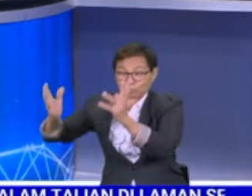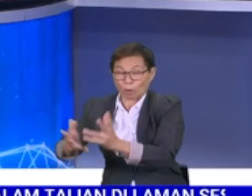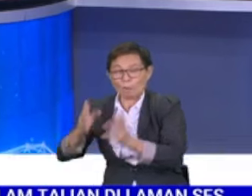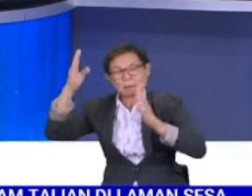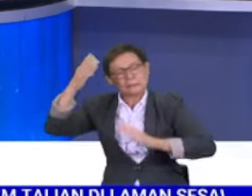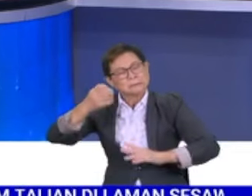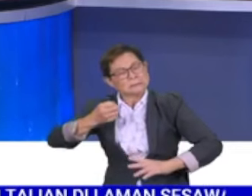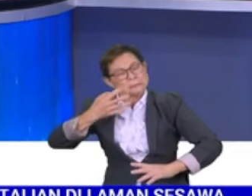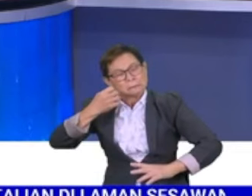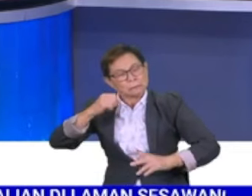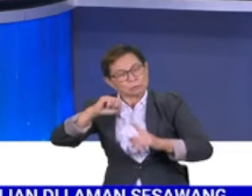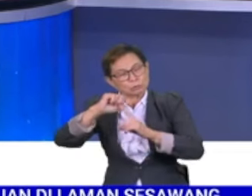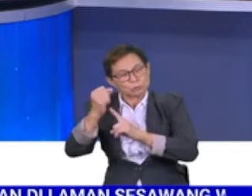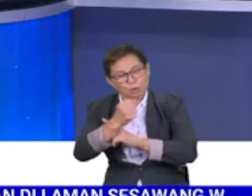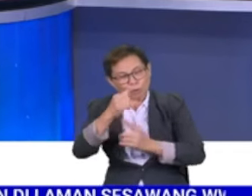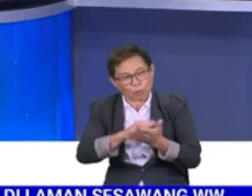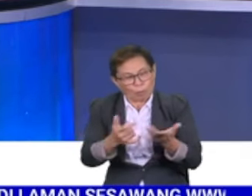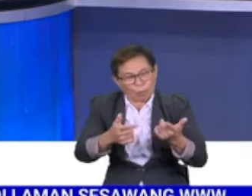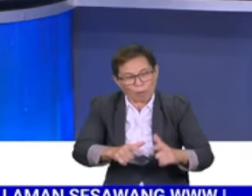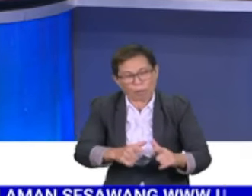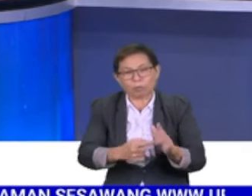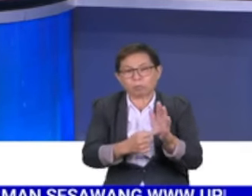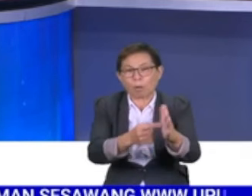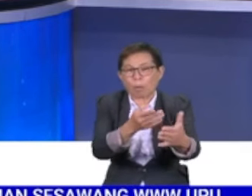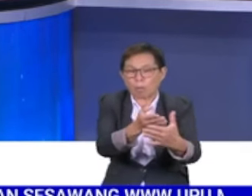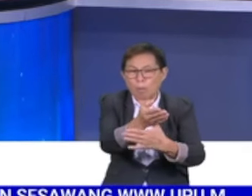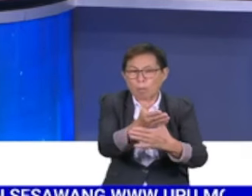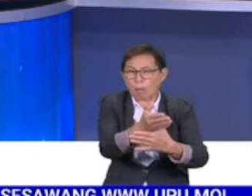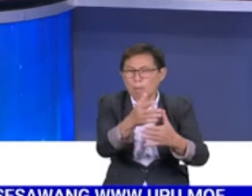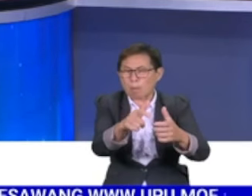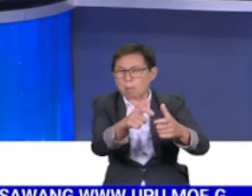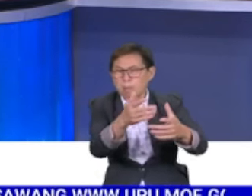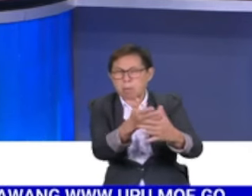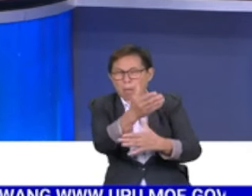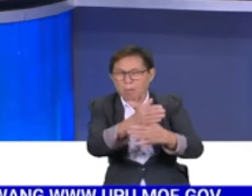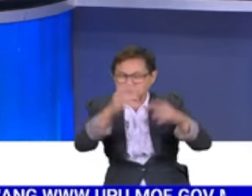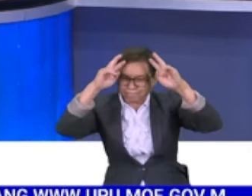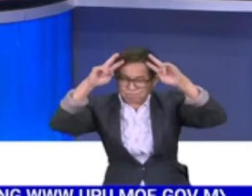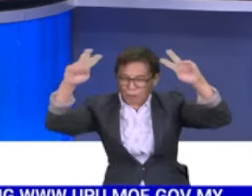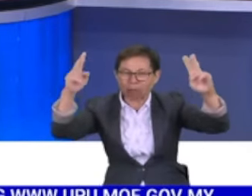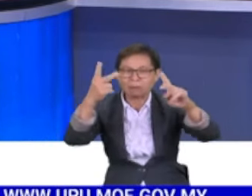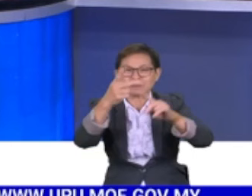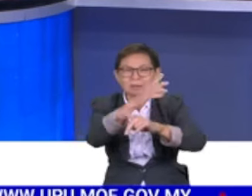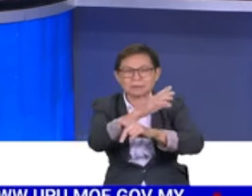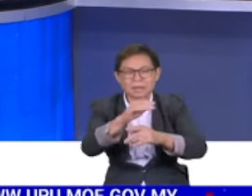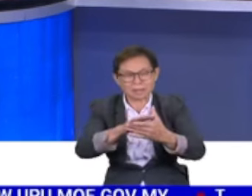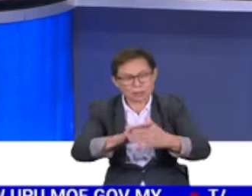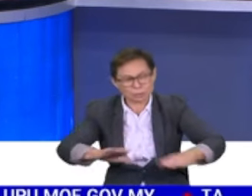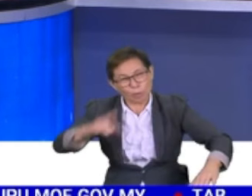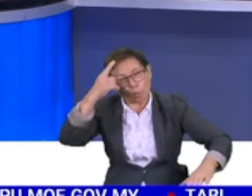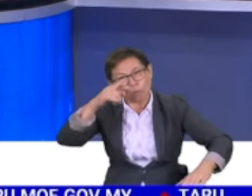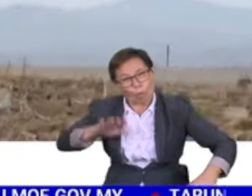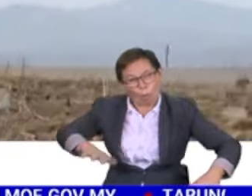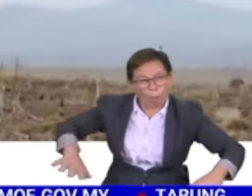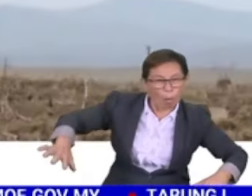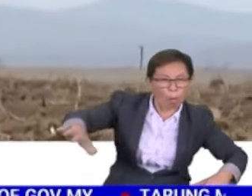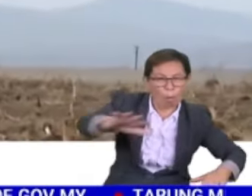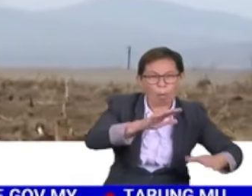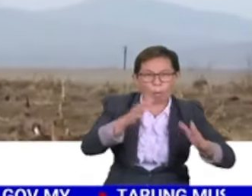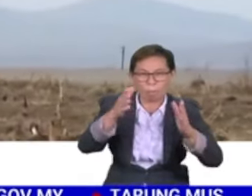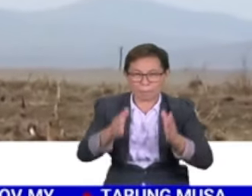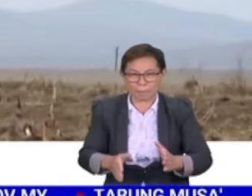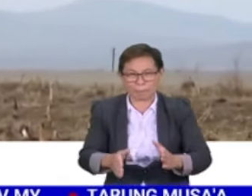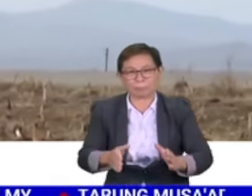amat kesal dengan situasi berkenaan yang merupakan ancaman besar kepada keamanan dan keselamatan sejagat.